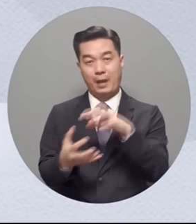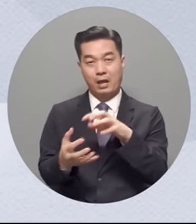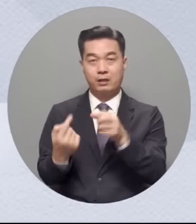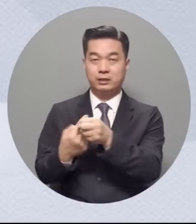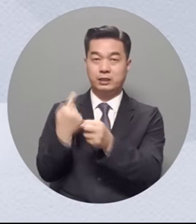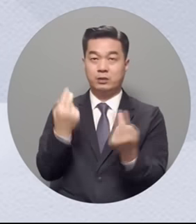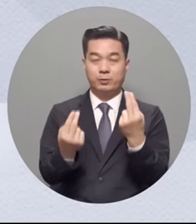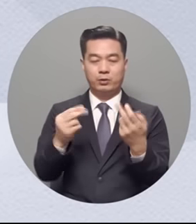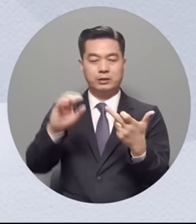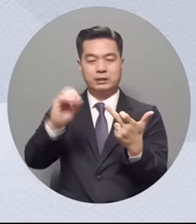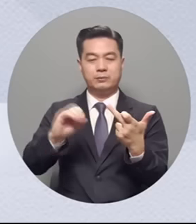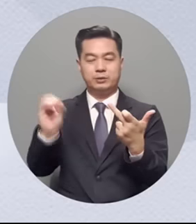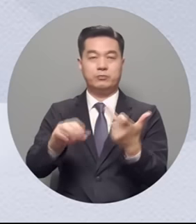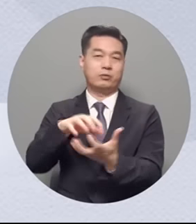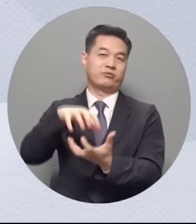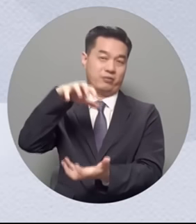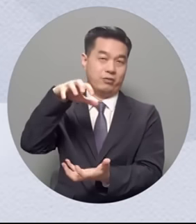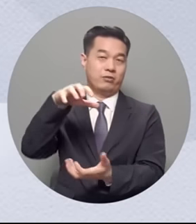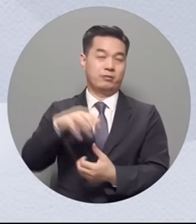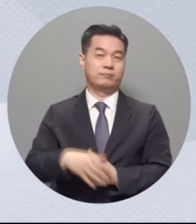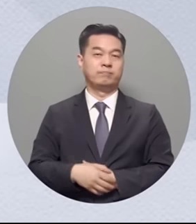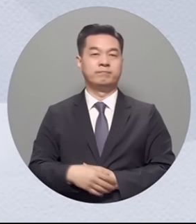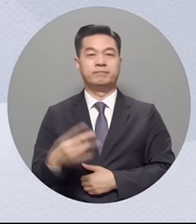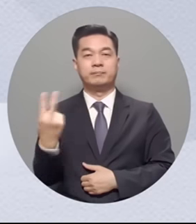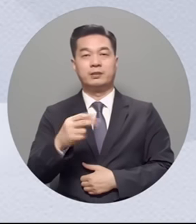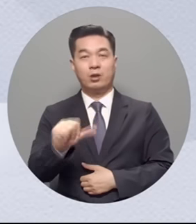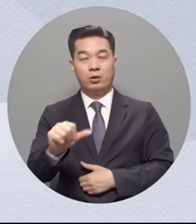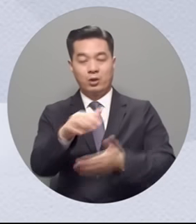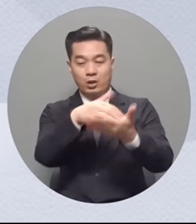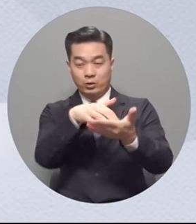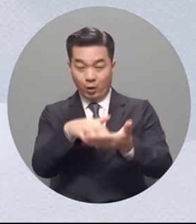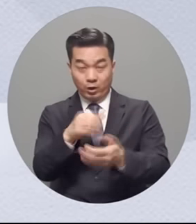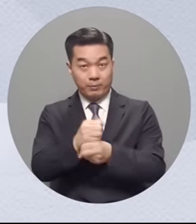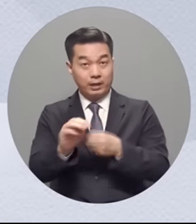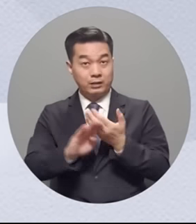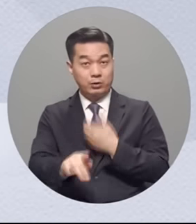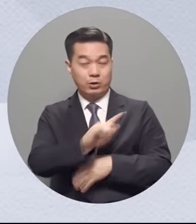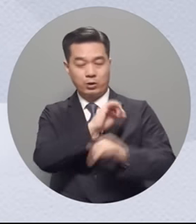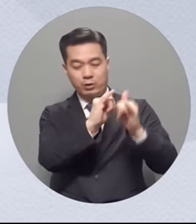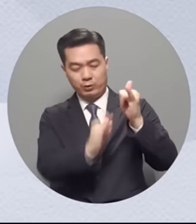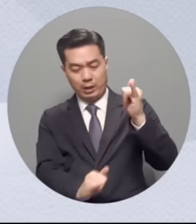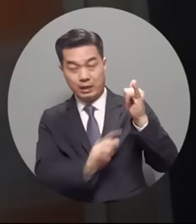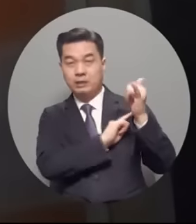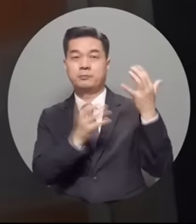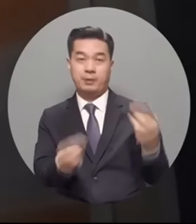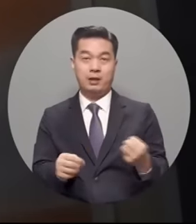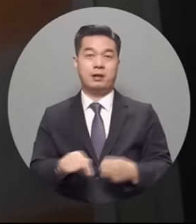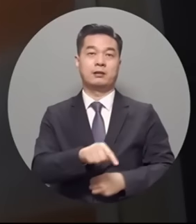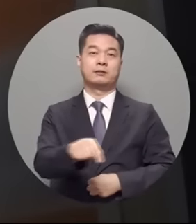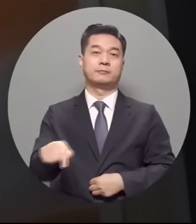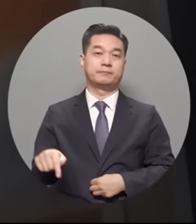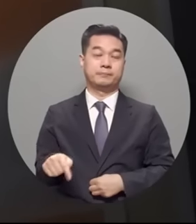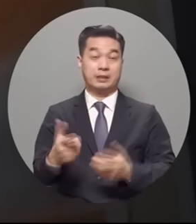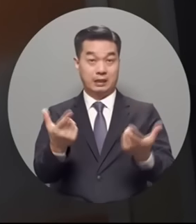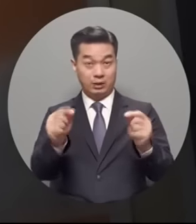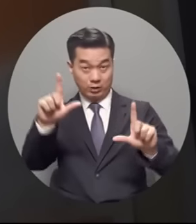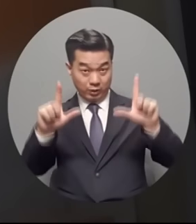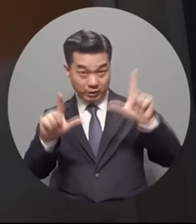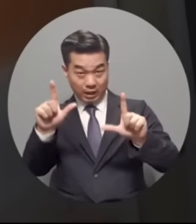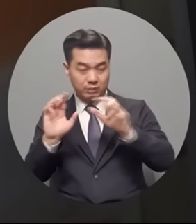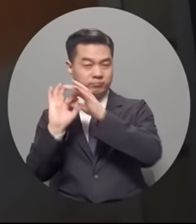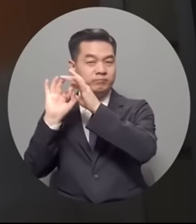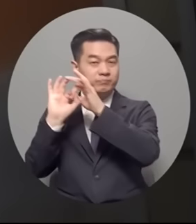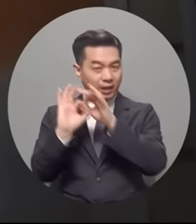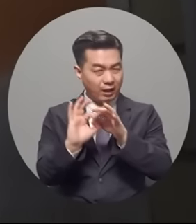전보다 17% 늘었고 2005년 통계 작성 이후 역대 최대를 기록했습니다. 이런 현상이 당분간